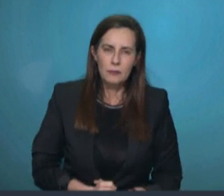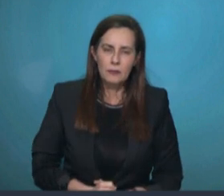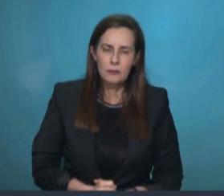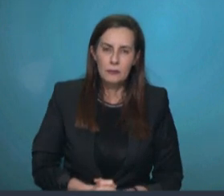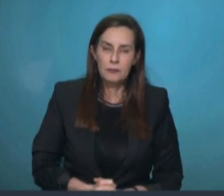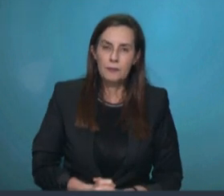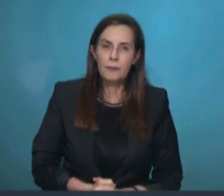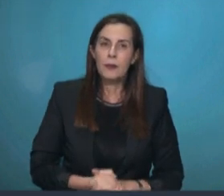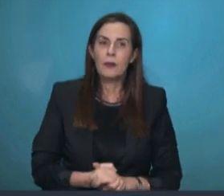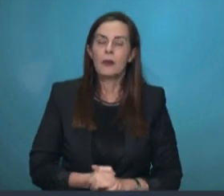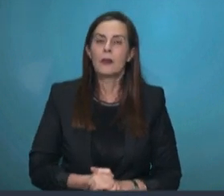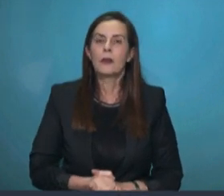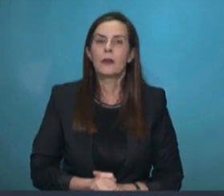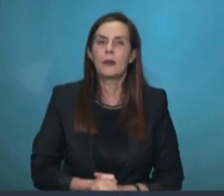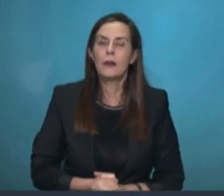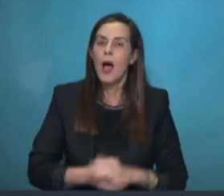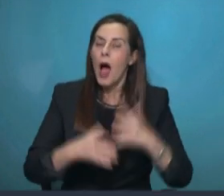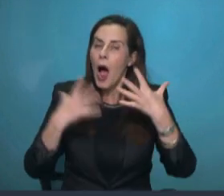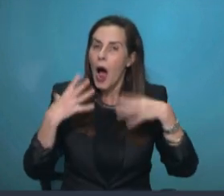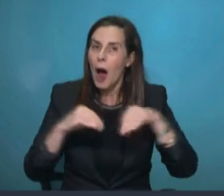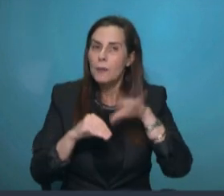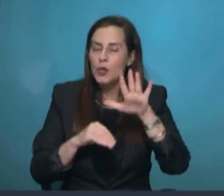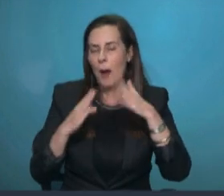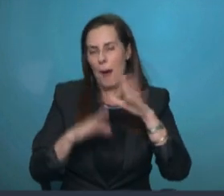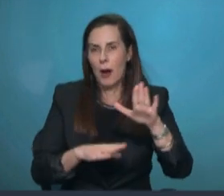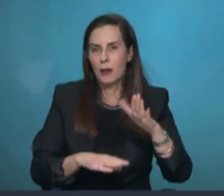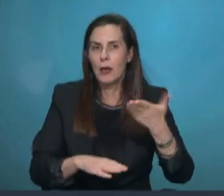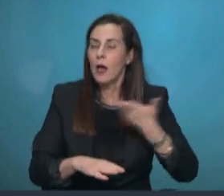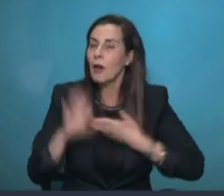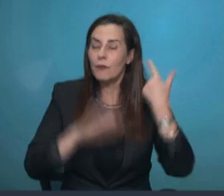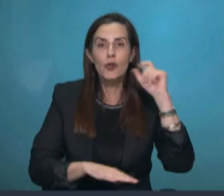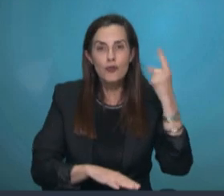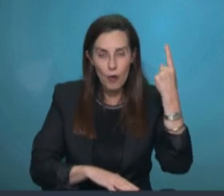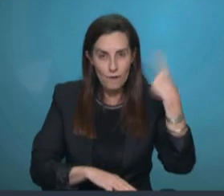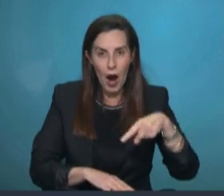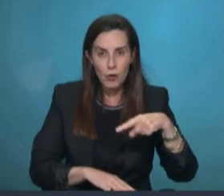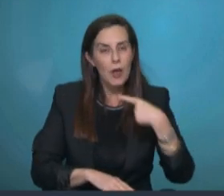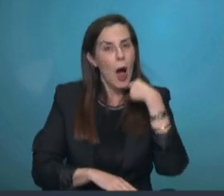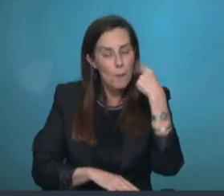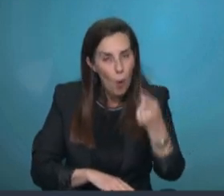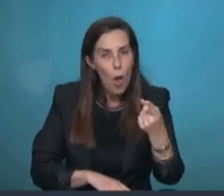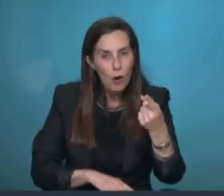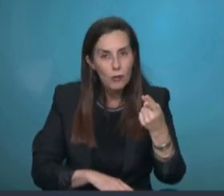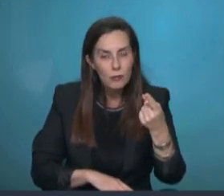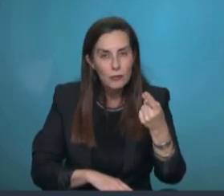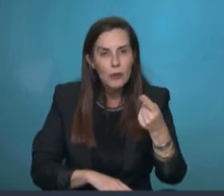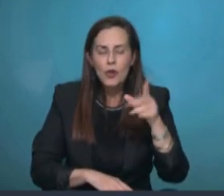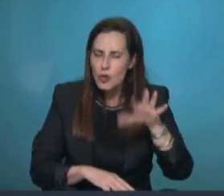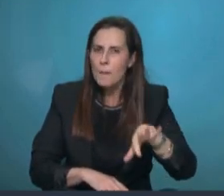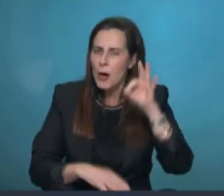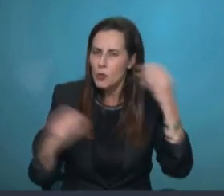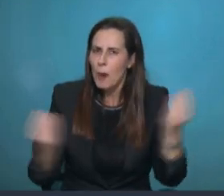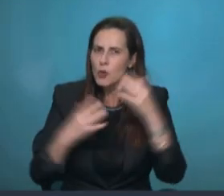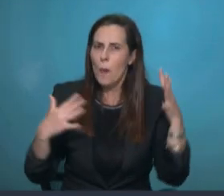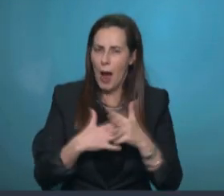בקר קנות מסתגרים היום בביתם. הם קיבלו כבר לפני כשבוע וחצי עדכון על כך שחלה התפתחות משמעותית